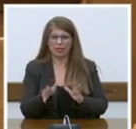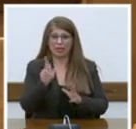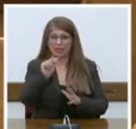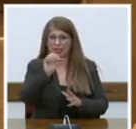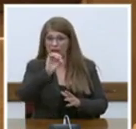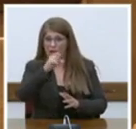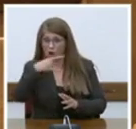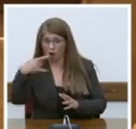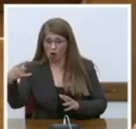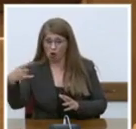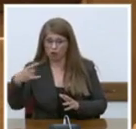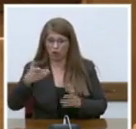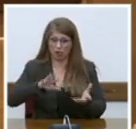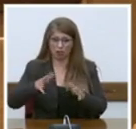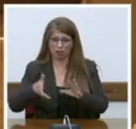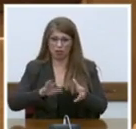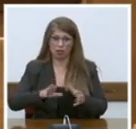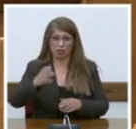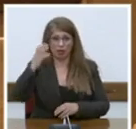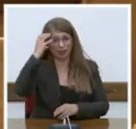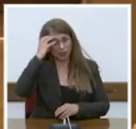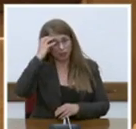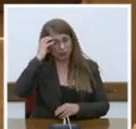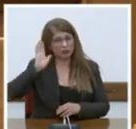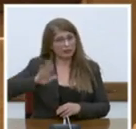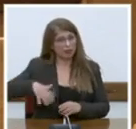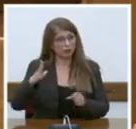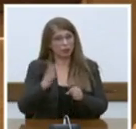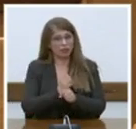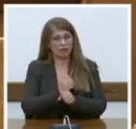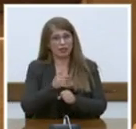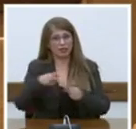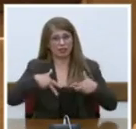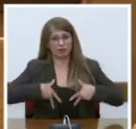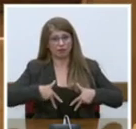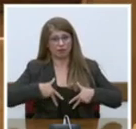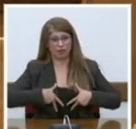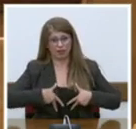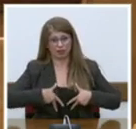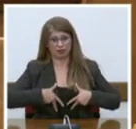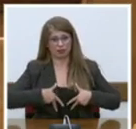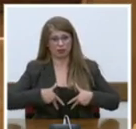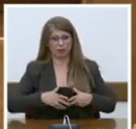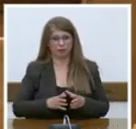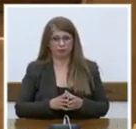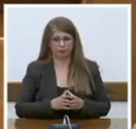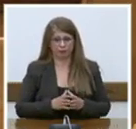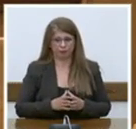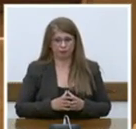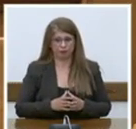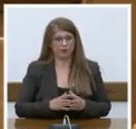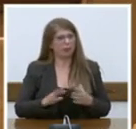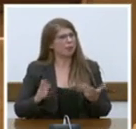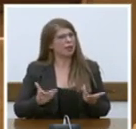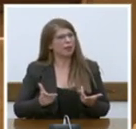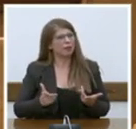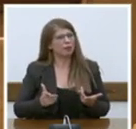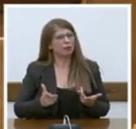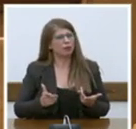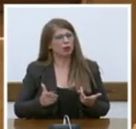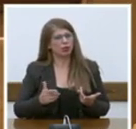μας. Και να θυμίσουμε τα τελευταία που καταφέρατε ως κυβέρνηση για την Ουκρανία. Έως πότε θα στέλνετε όπλα τα